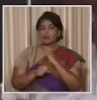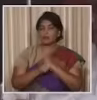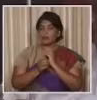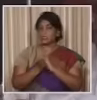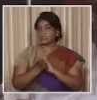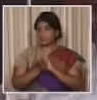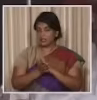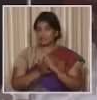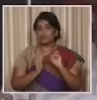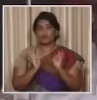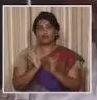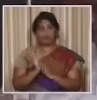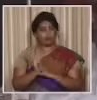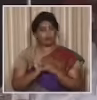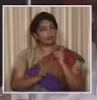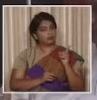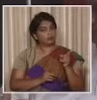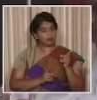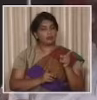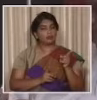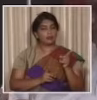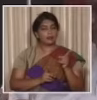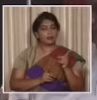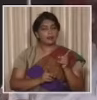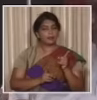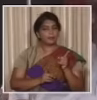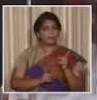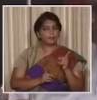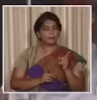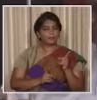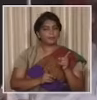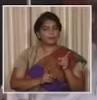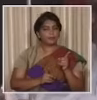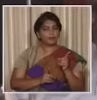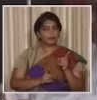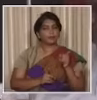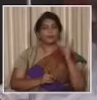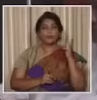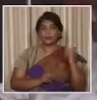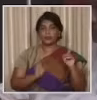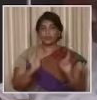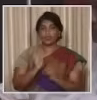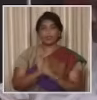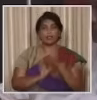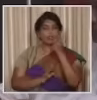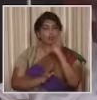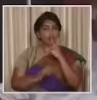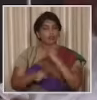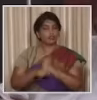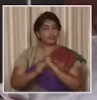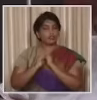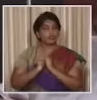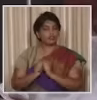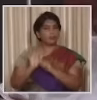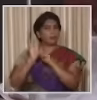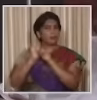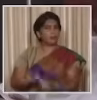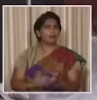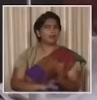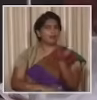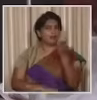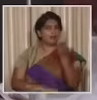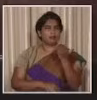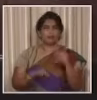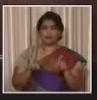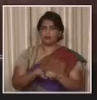රාජ්‍ය සේවා කොමිෂම ප්‍රාදේශීය මෙතන විභාගයක් නෑ. මේක ලක්ෂ 13ක් රාජ්‍ය සේවකයන්ට කරන අපහාසයක්. ඒකයි